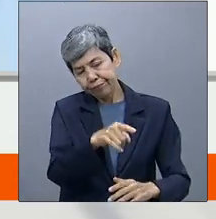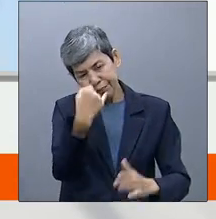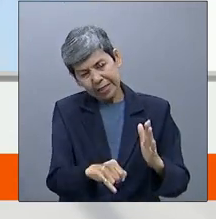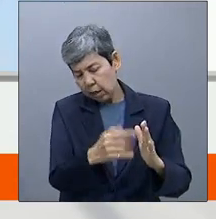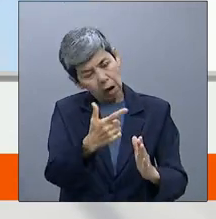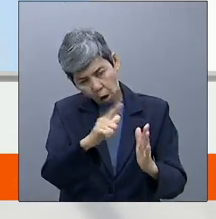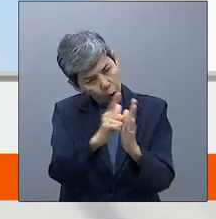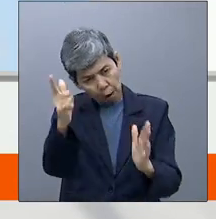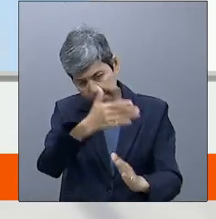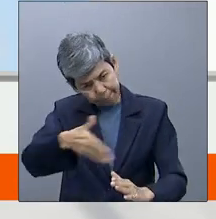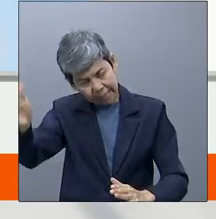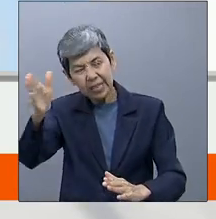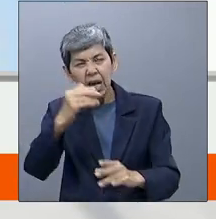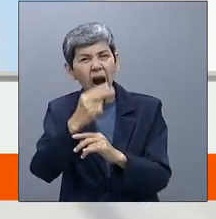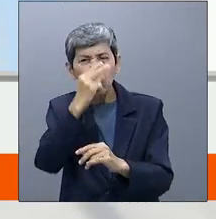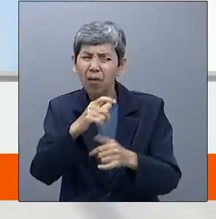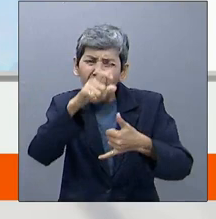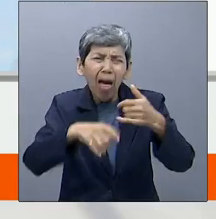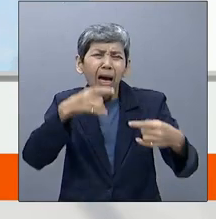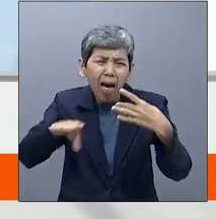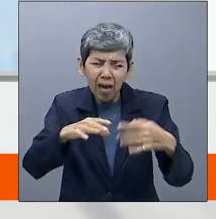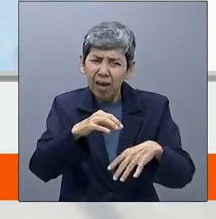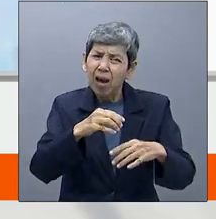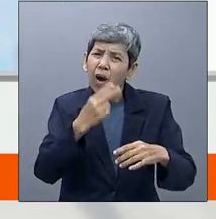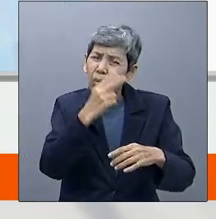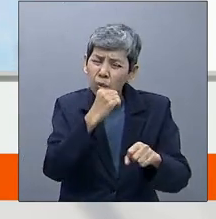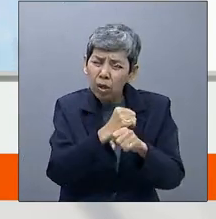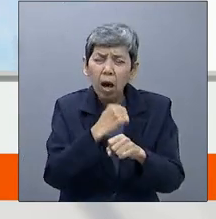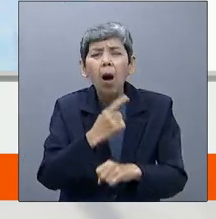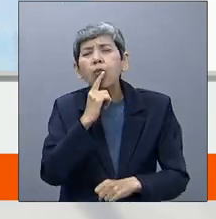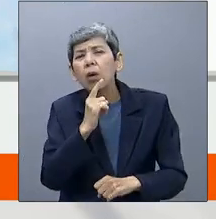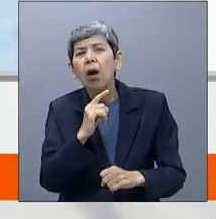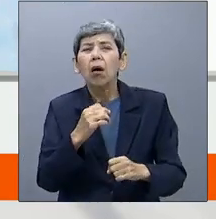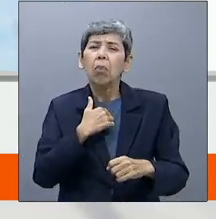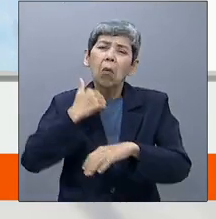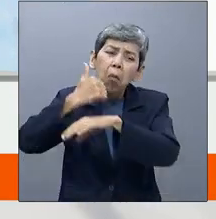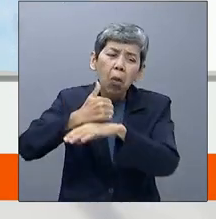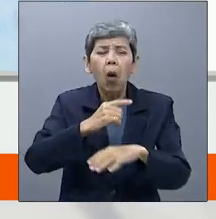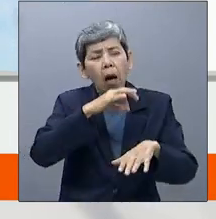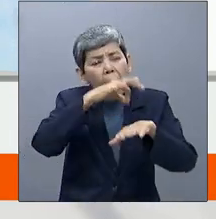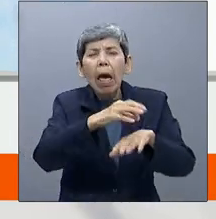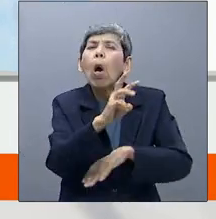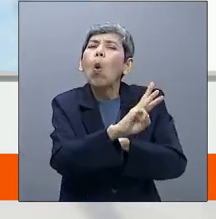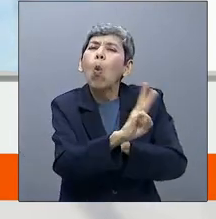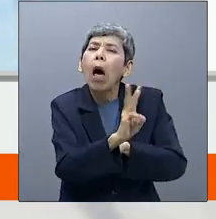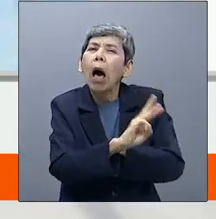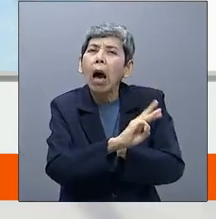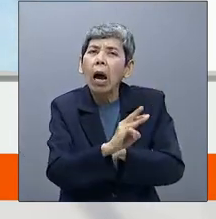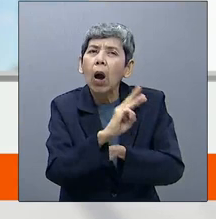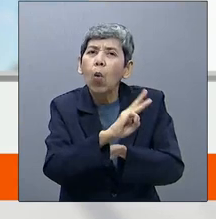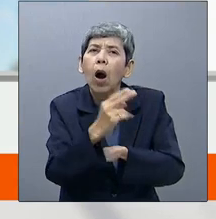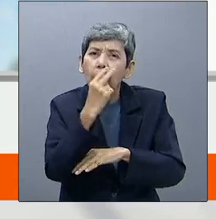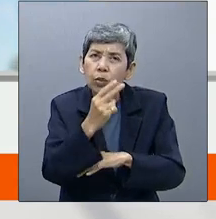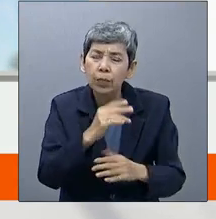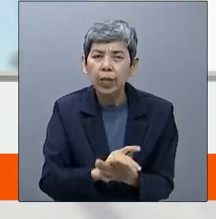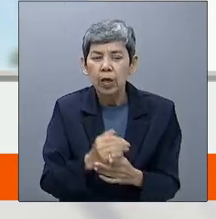ถือว่ามันไม่ได้คุณวุฒิที่ขาดแคลนไปรับเครื่องสู้เขาก็อ้างผู้คุณวุฒิขาดแคลนน้องที่ดูคุณวุฒิขาดแ